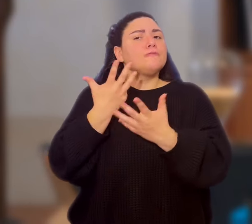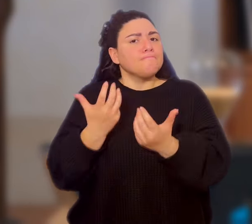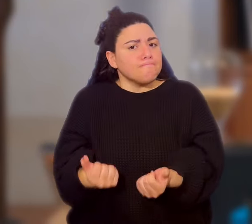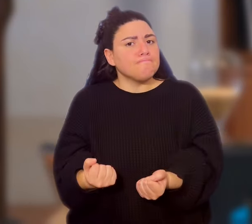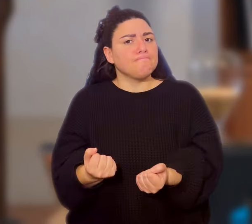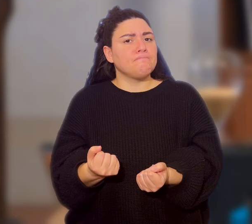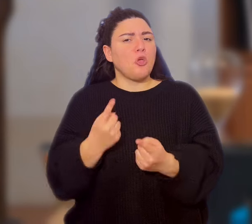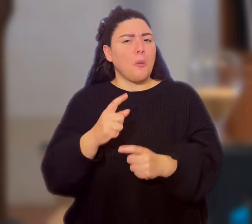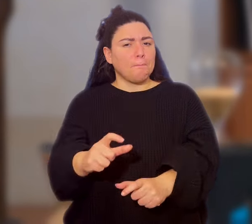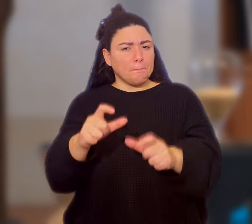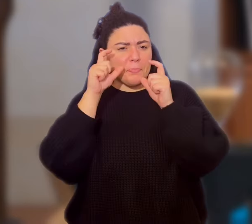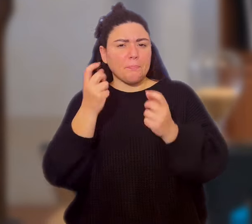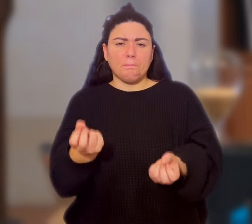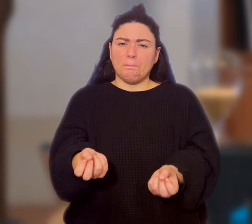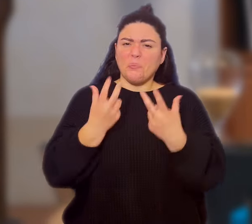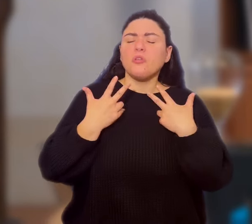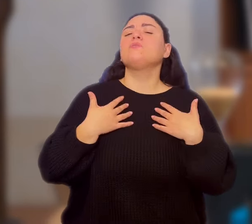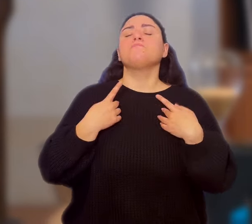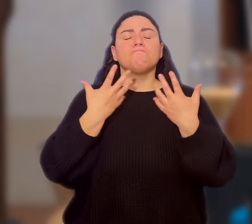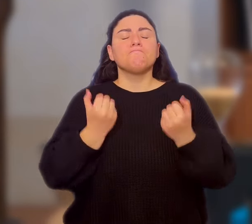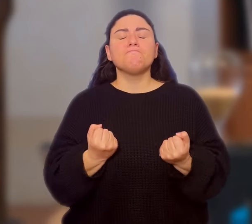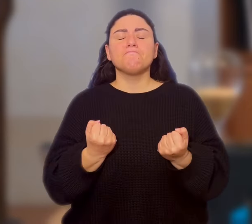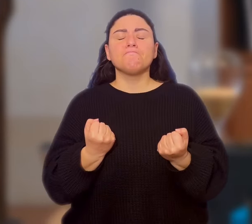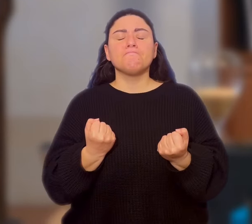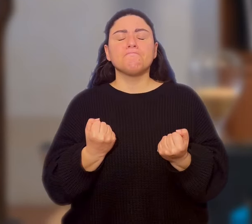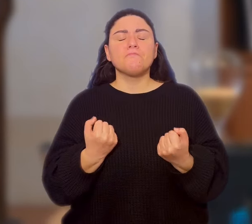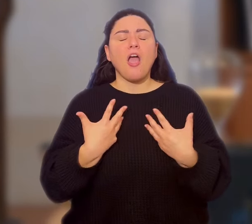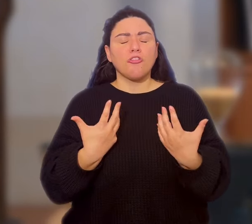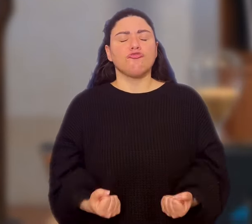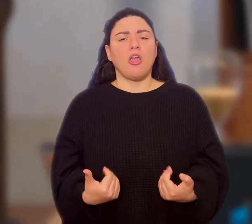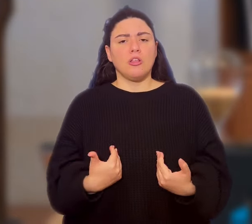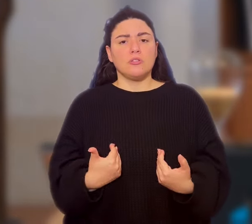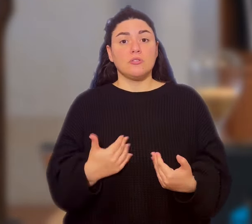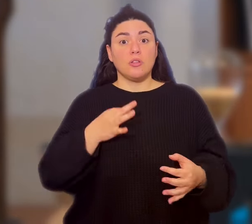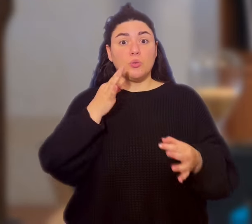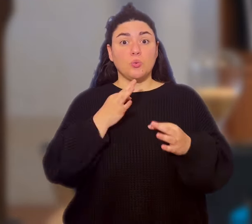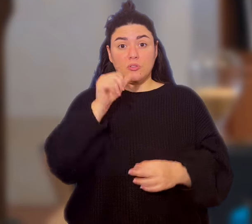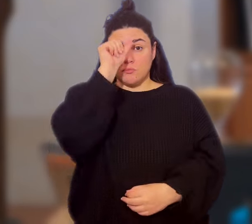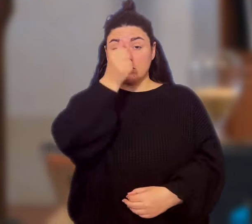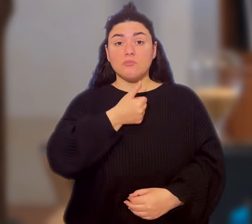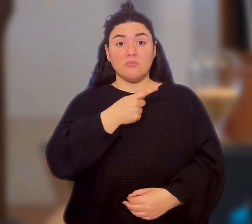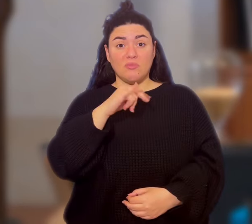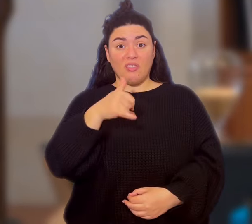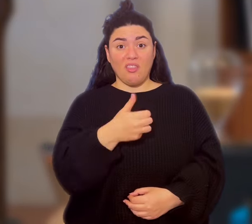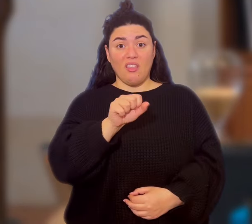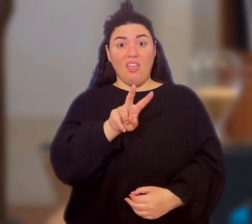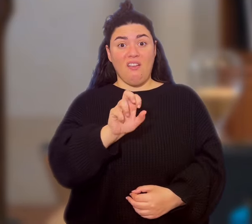ulti e agli sputi questa figura Dunque del re è riletta e